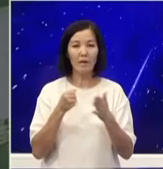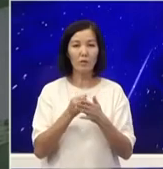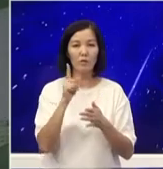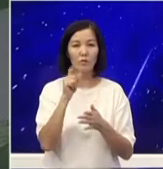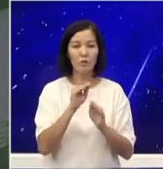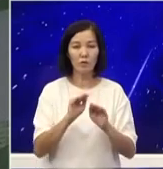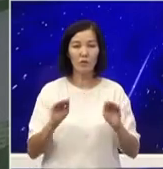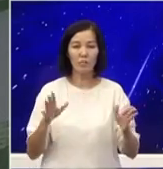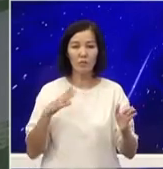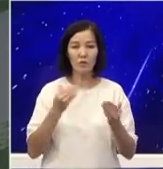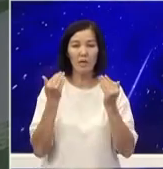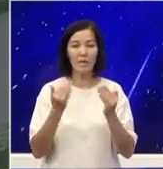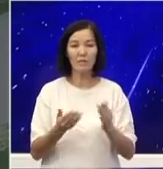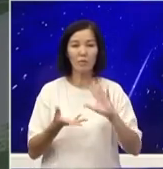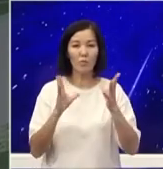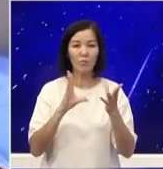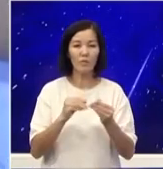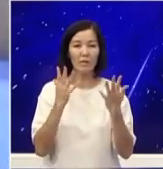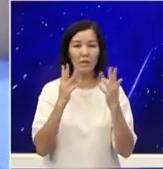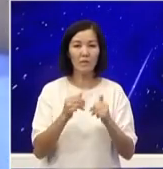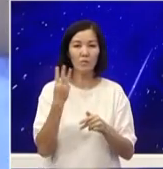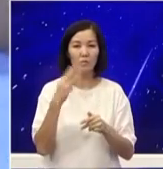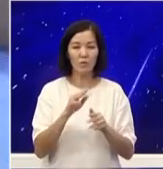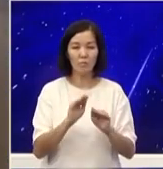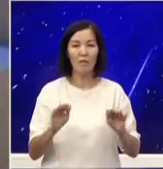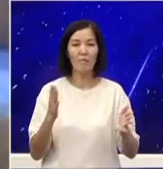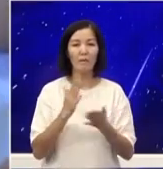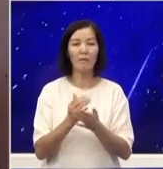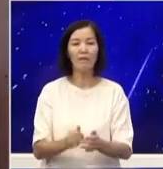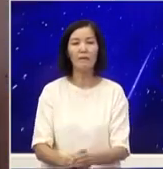баланы қабылдаса, қазір олардың саны 30-ға да жетпейді.